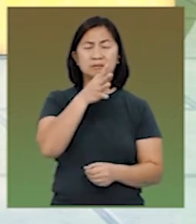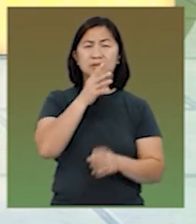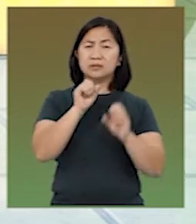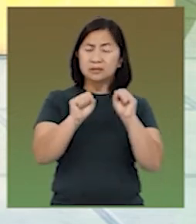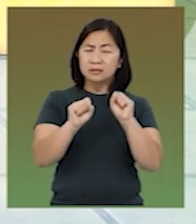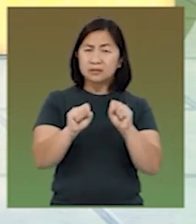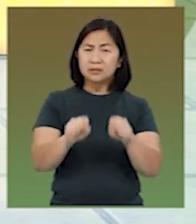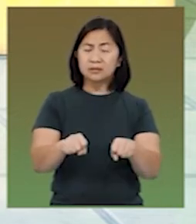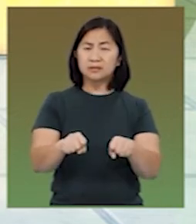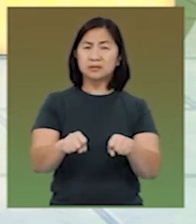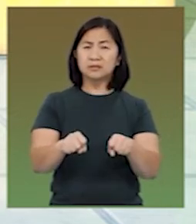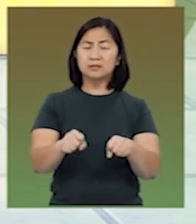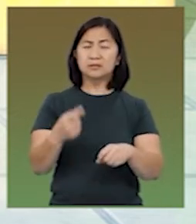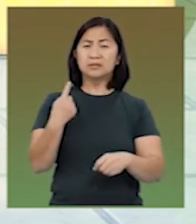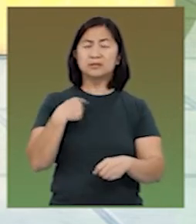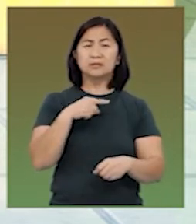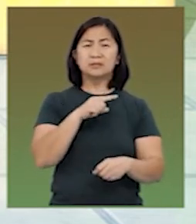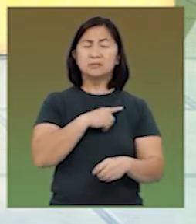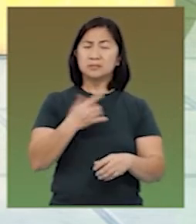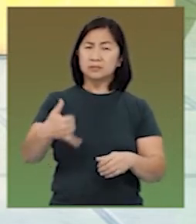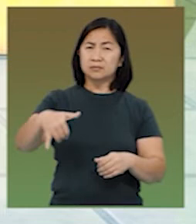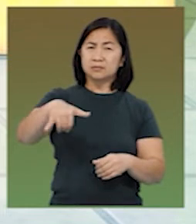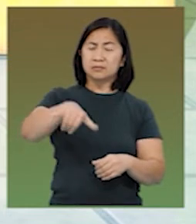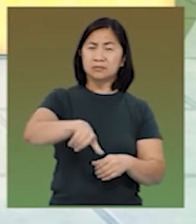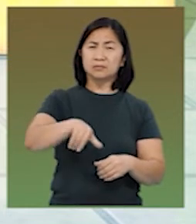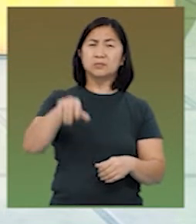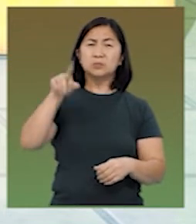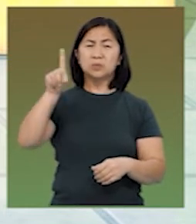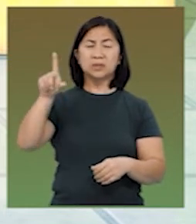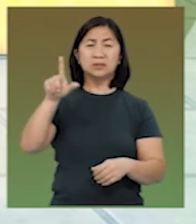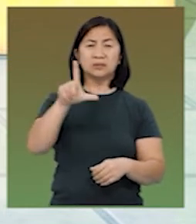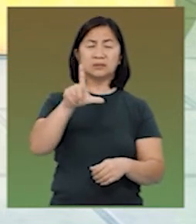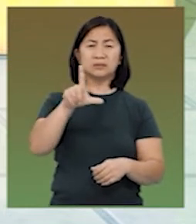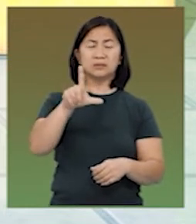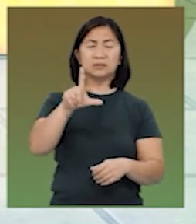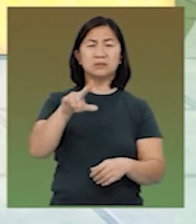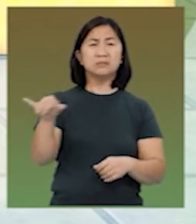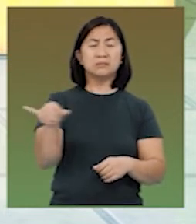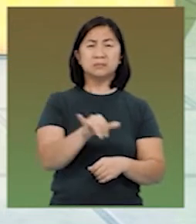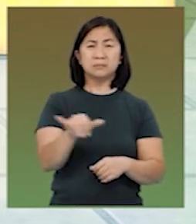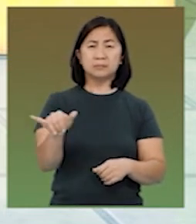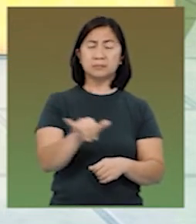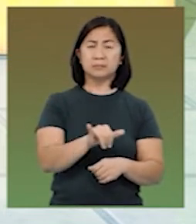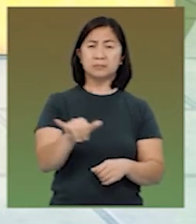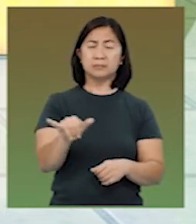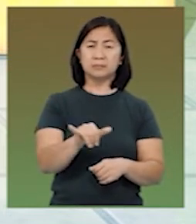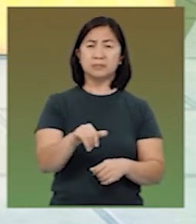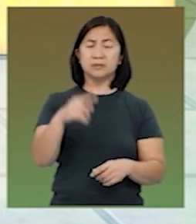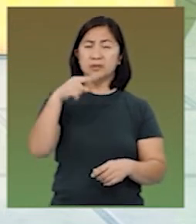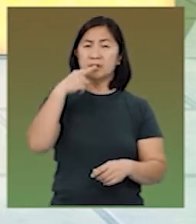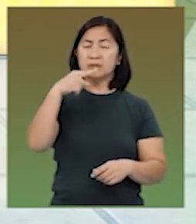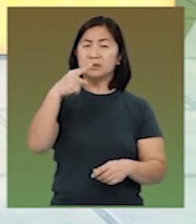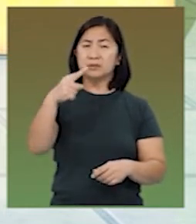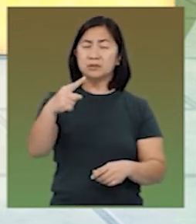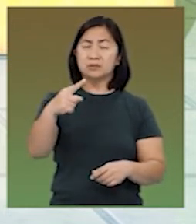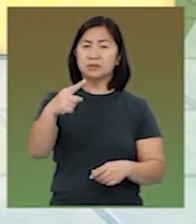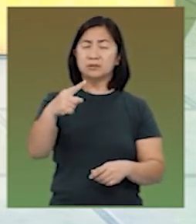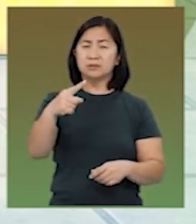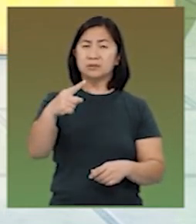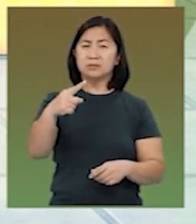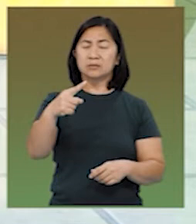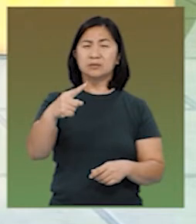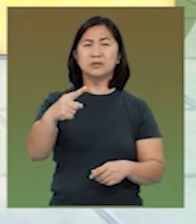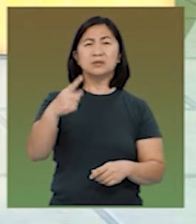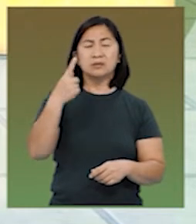Inay, ang capacity po ng ating pitcher ay 1 liter. Katulad po ito ng